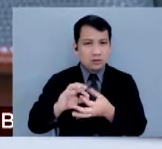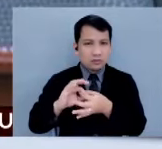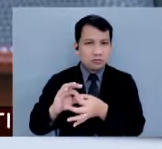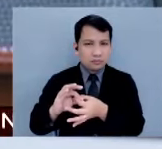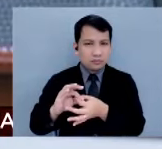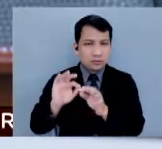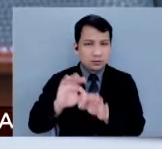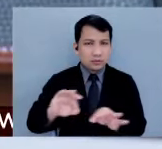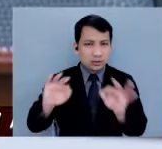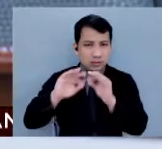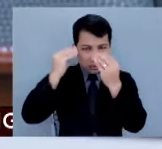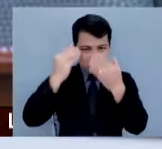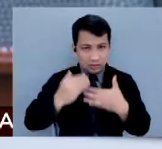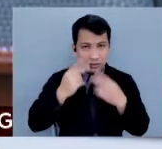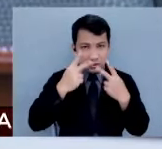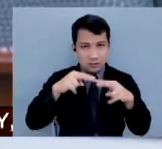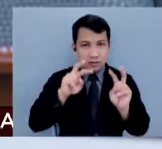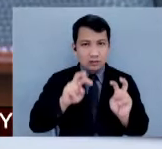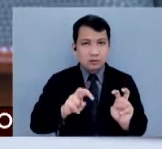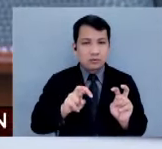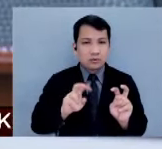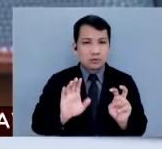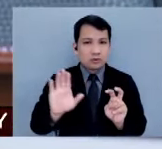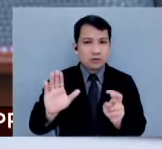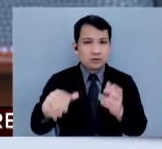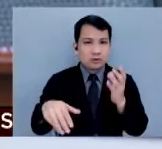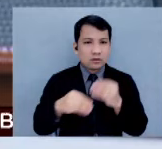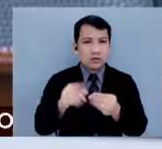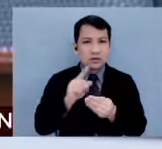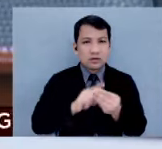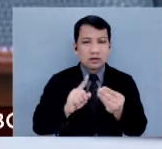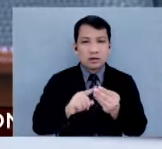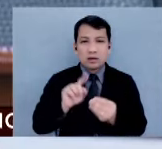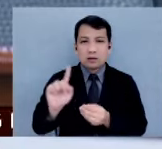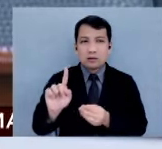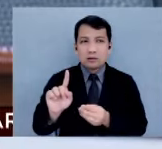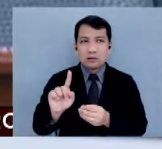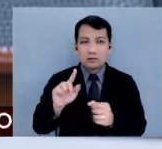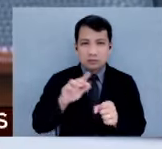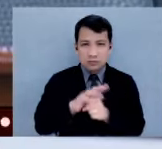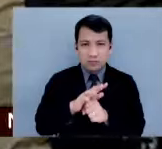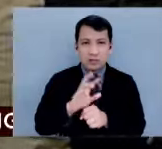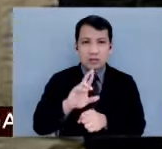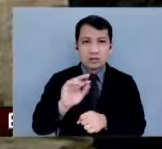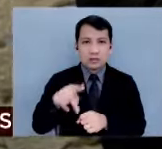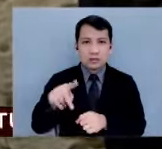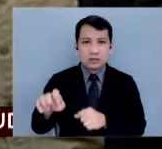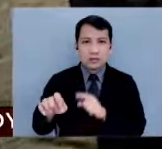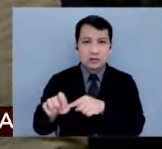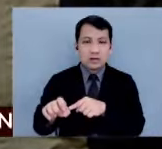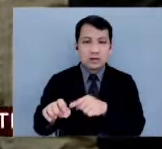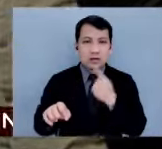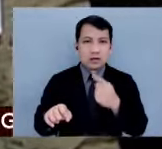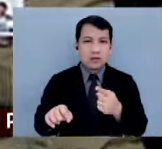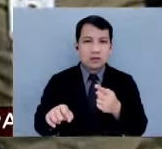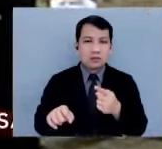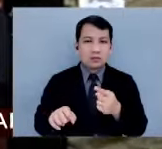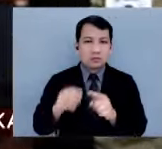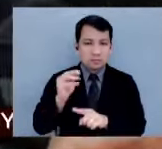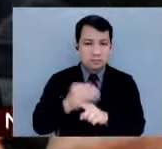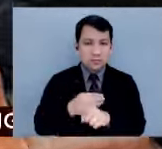impormasyon at testimonya ng mga testigo kaugnay sa alegasyon ng panggagahasa laban sa pastor. Binigyan ng hanggang March 12